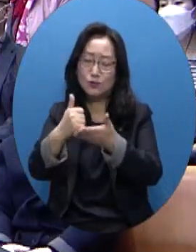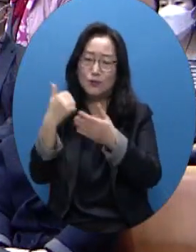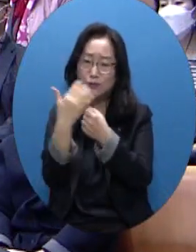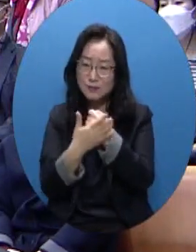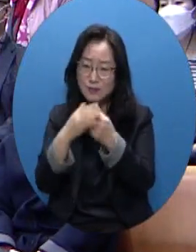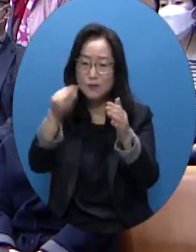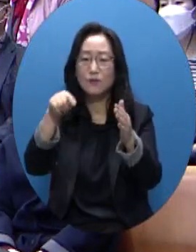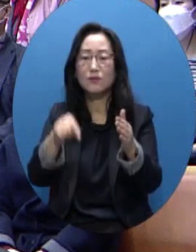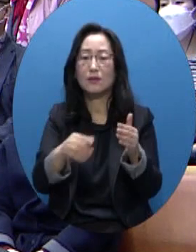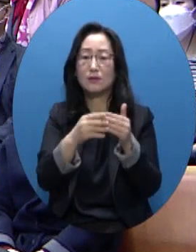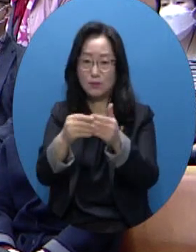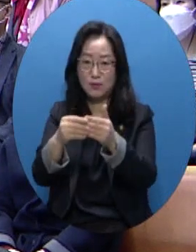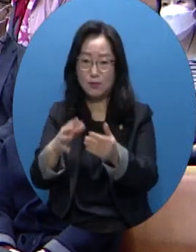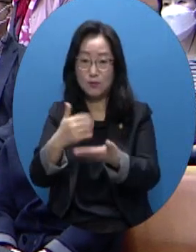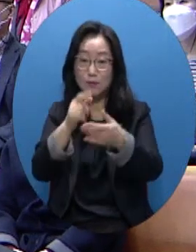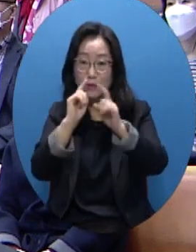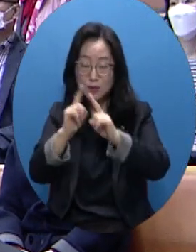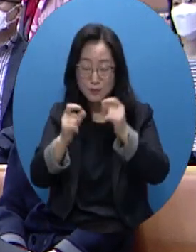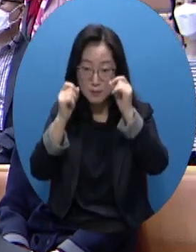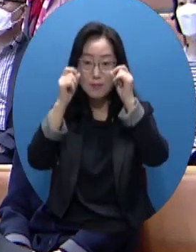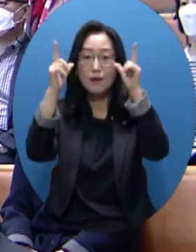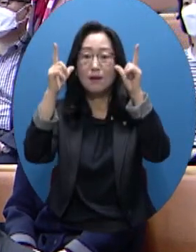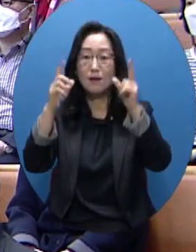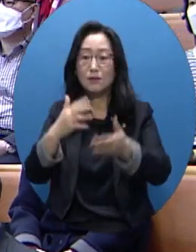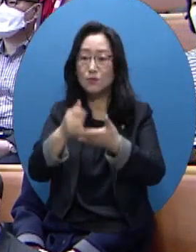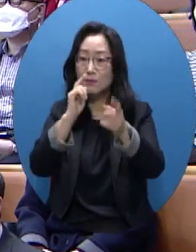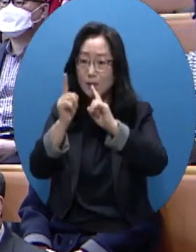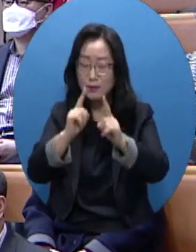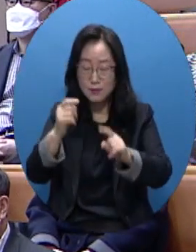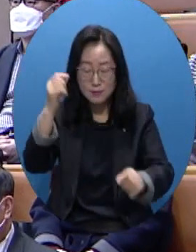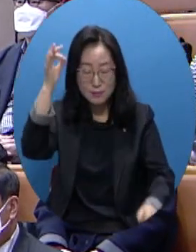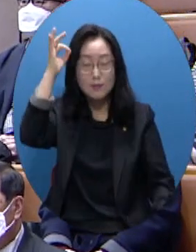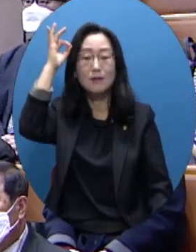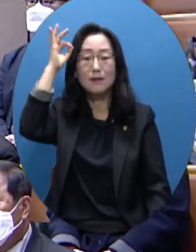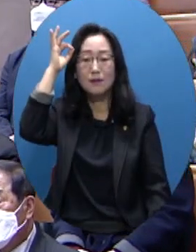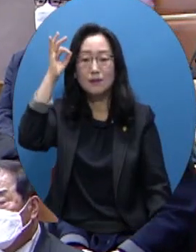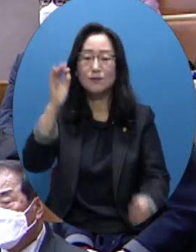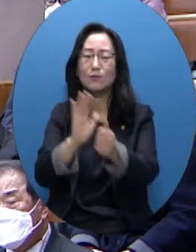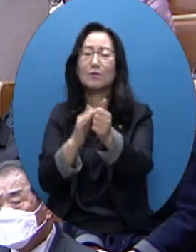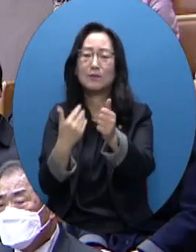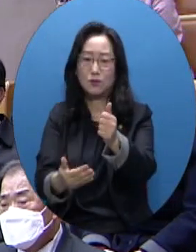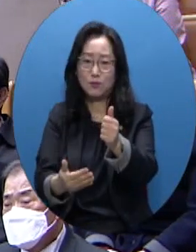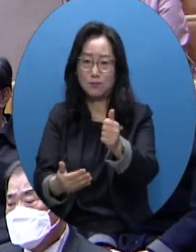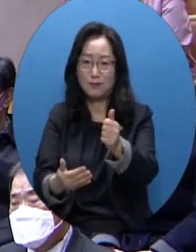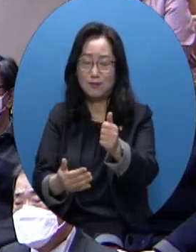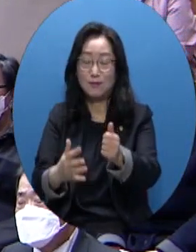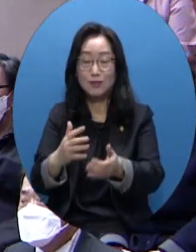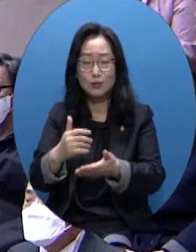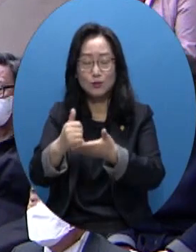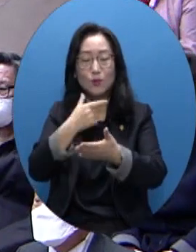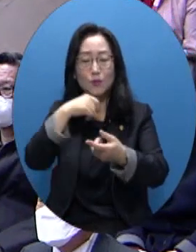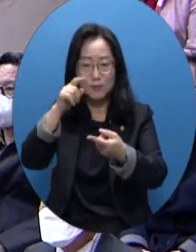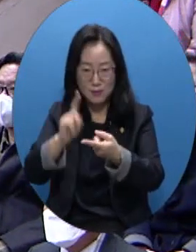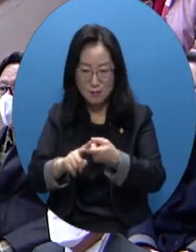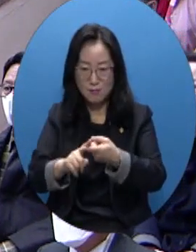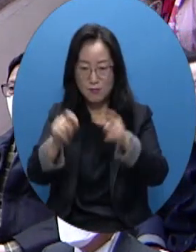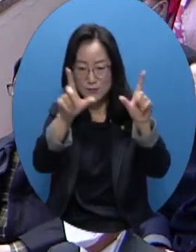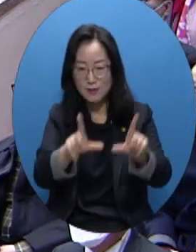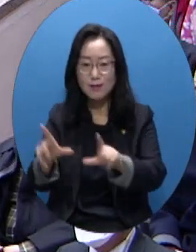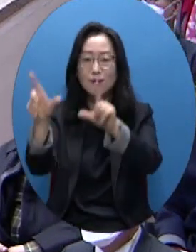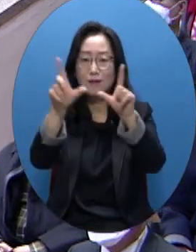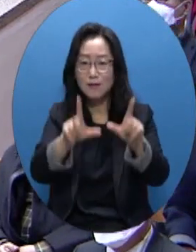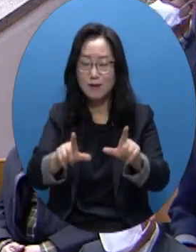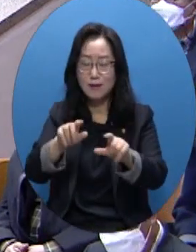되시는데 뒤 말씀을 깨닫게 해 주시고 주님의 말씀에 생각하게 주셔서 주님의 뜻을 따라 차도록